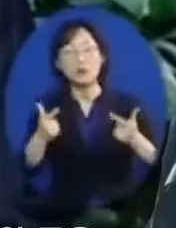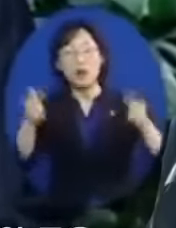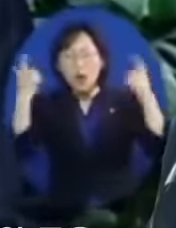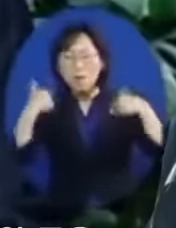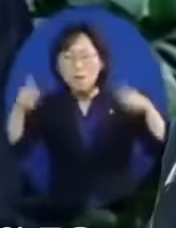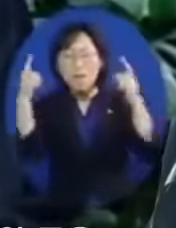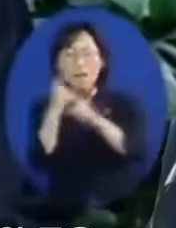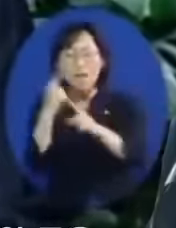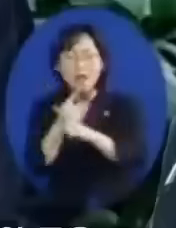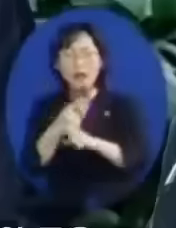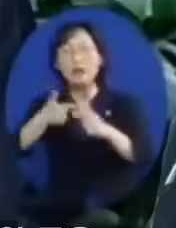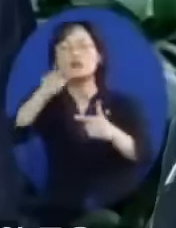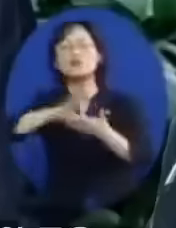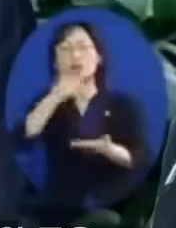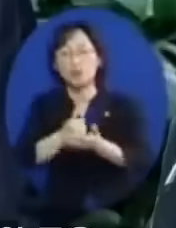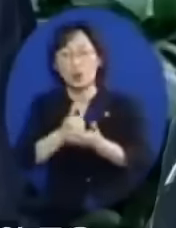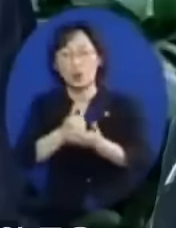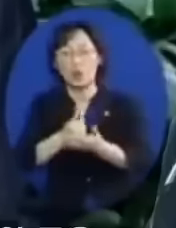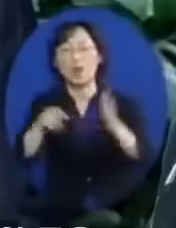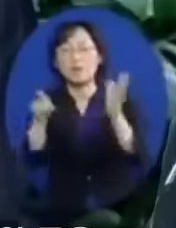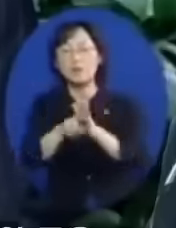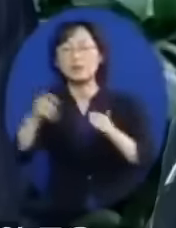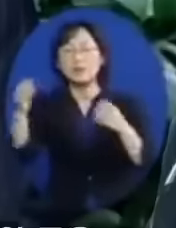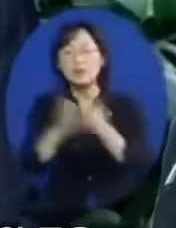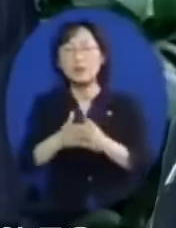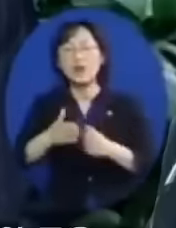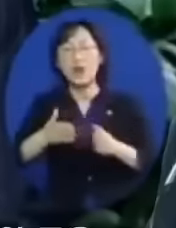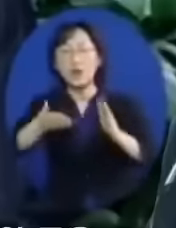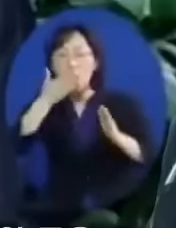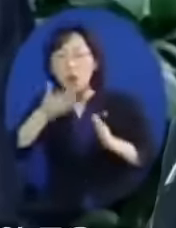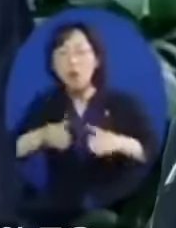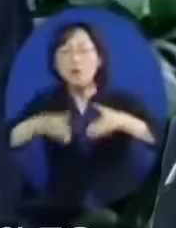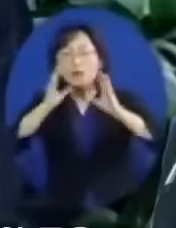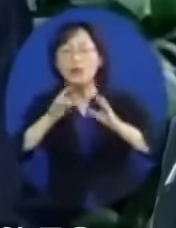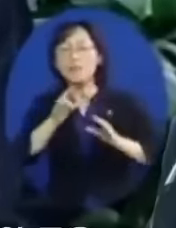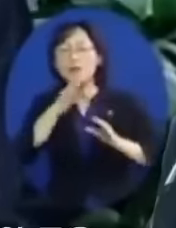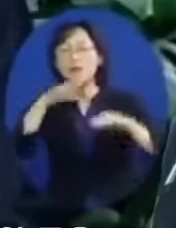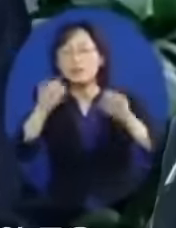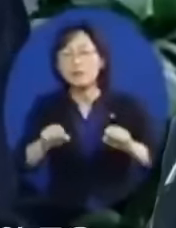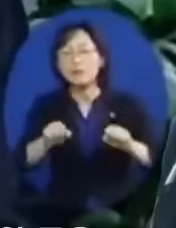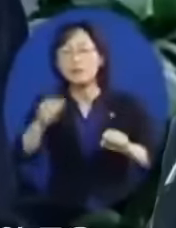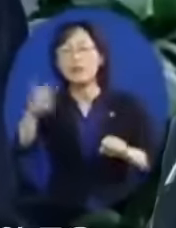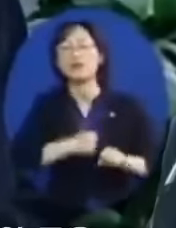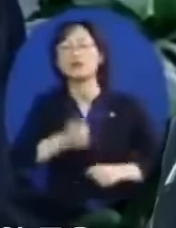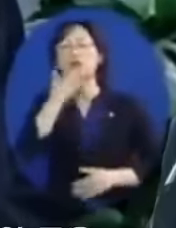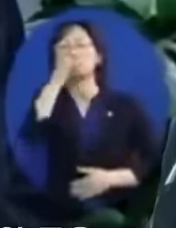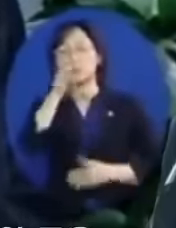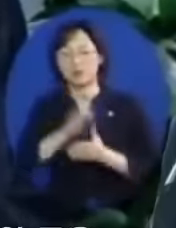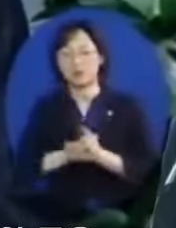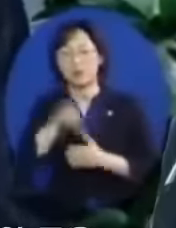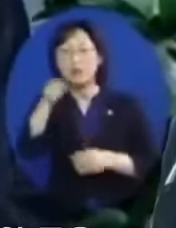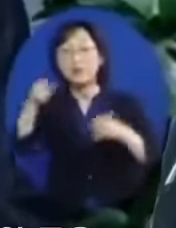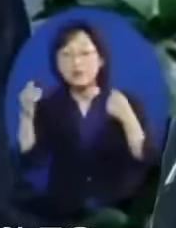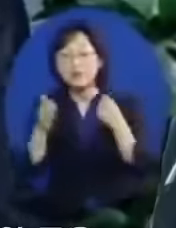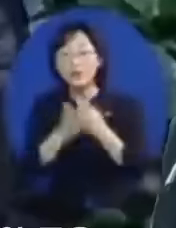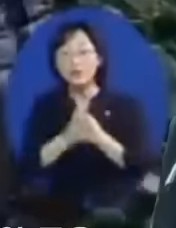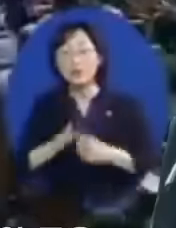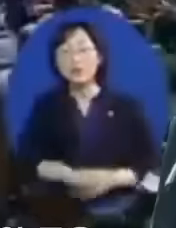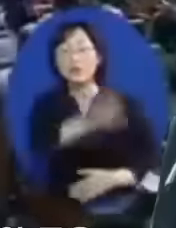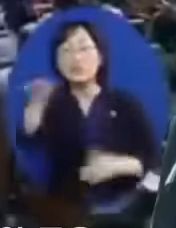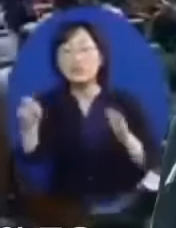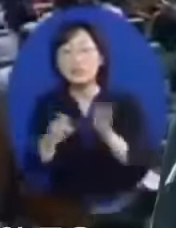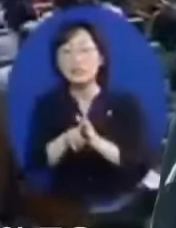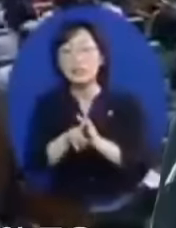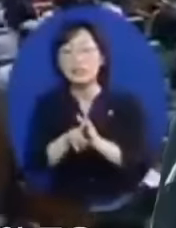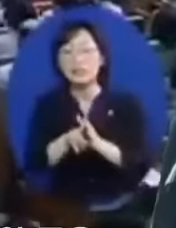매일같이 예수 그리스도를 믿음으로 먹고 마셔야만 우리가 삶을 가질 수가 있는 것입니다. 그러므로 우리